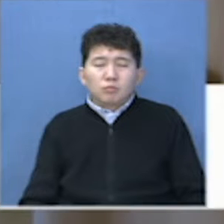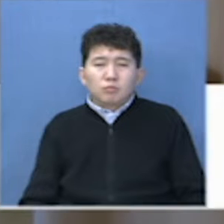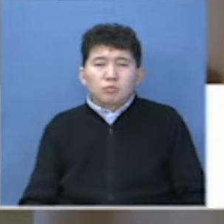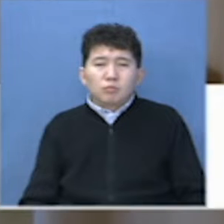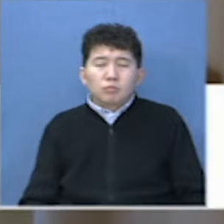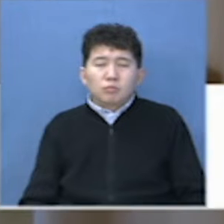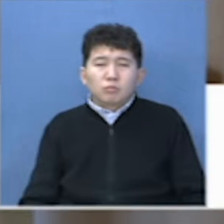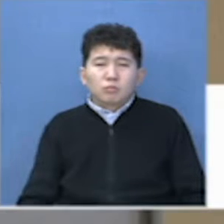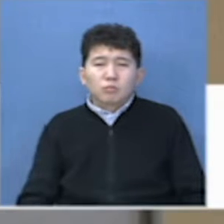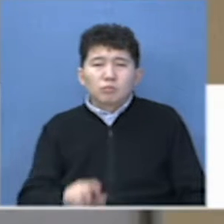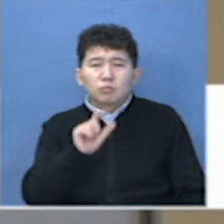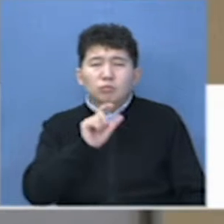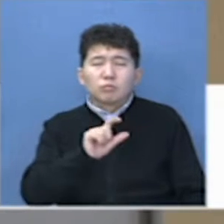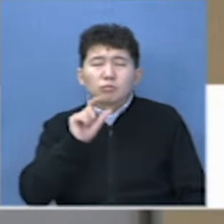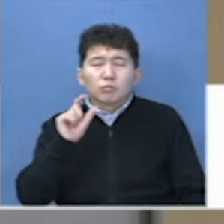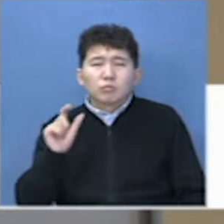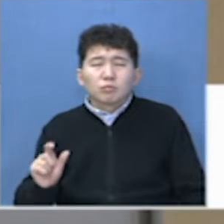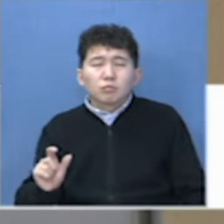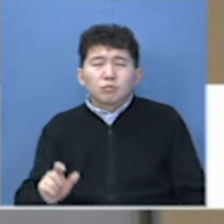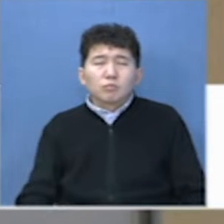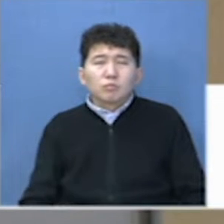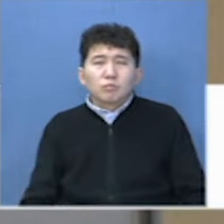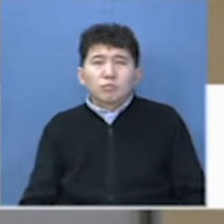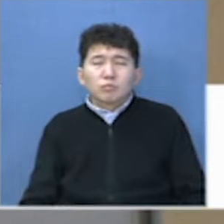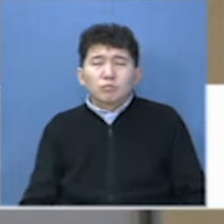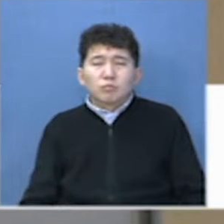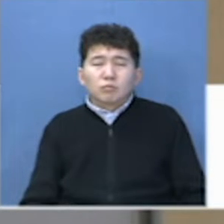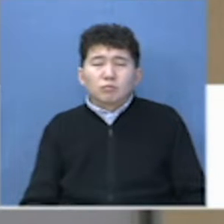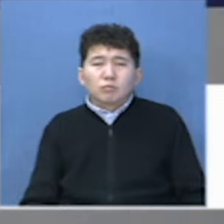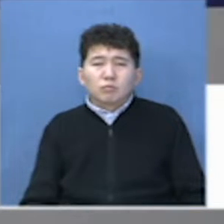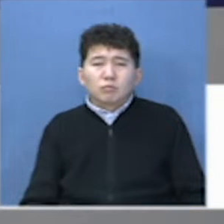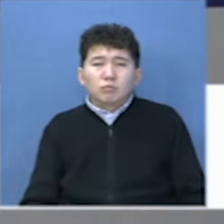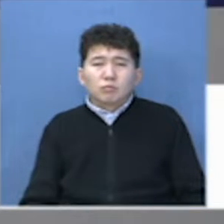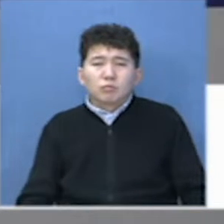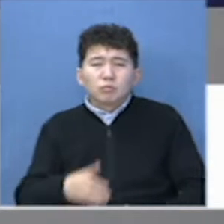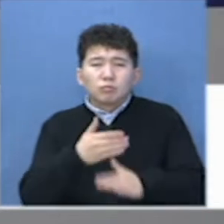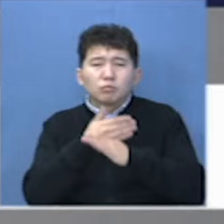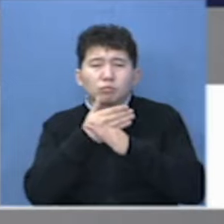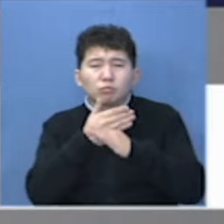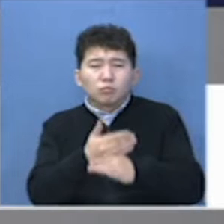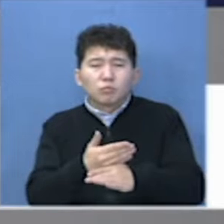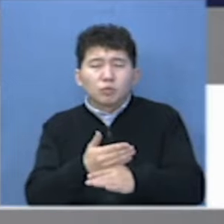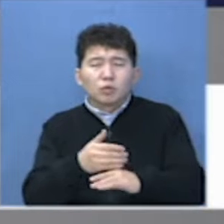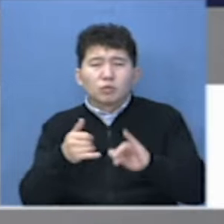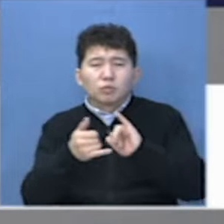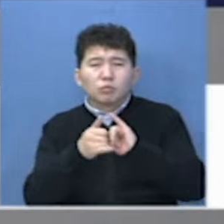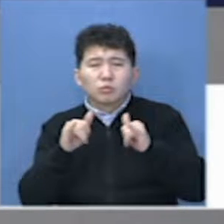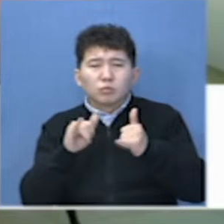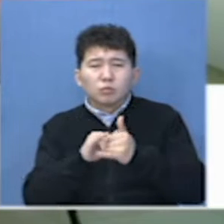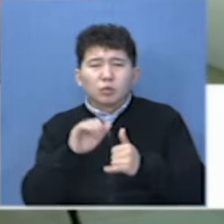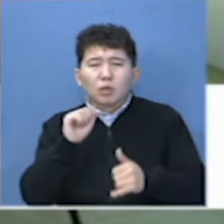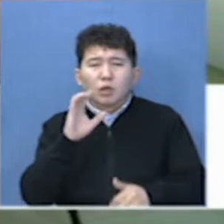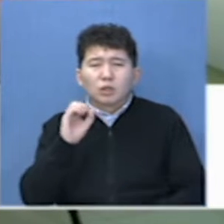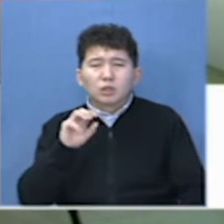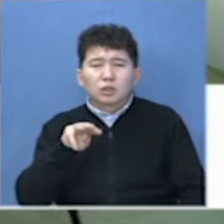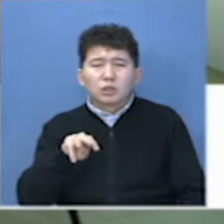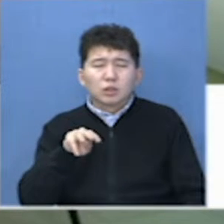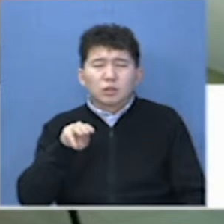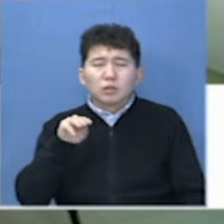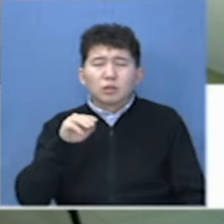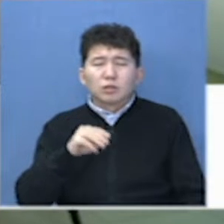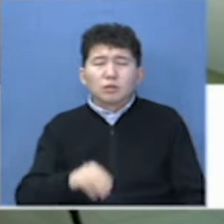Адамдар тығырыққа тіреліп, шырғаланға түскен шақта қол ұшын беріп, дұрыс жол көрсетіп жүргендердің бірі өскемендік Әсем Жаманшалова.